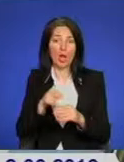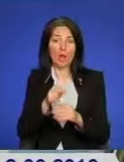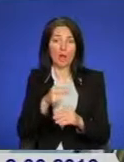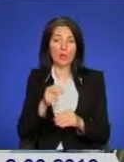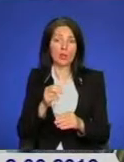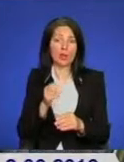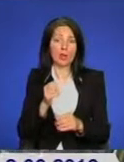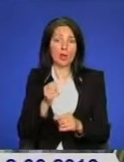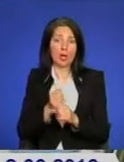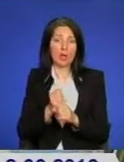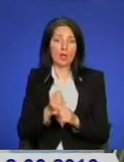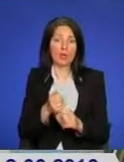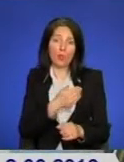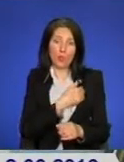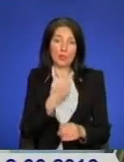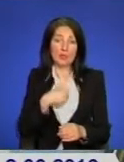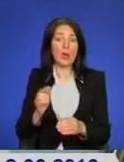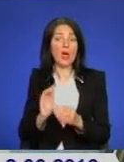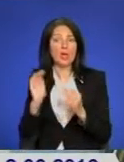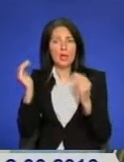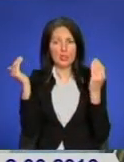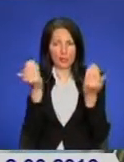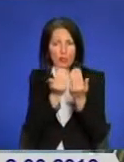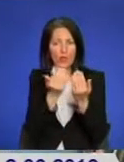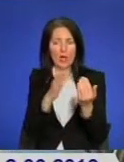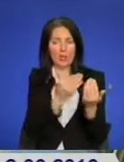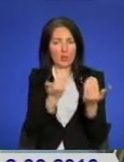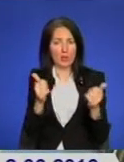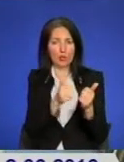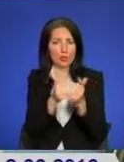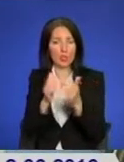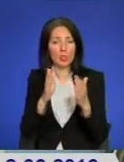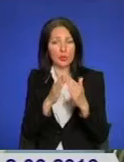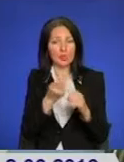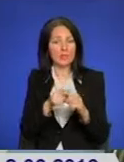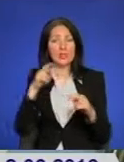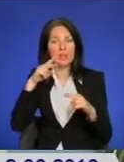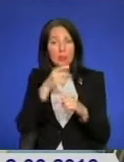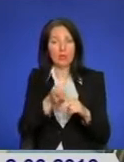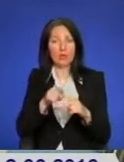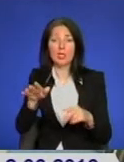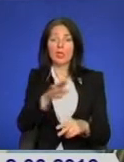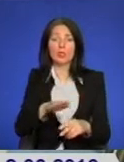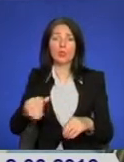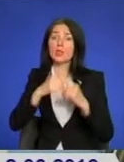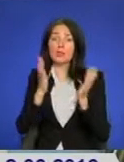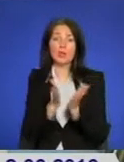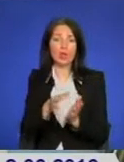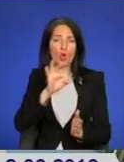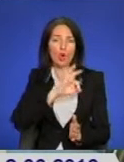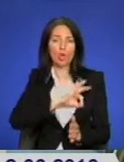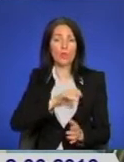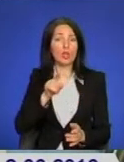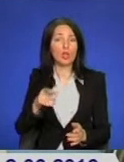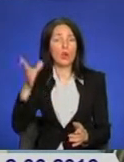майданчики, намагаються себе ізолювати від сусідніх будинків, що є, в принципі, неправильно, тому що це є території загального користування, спільного користування.